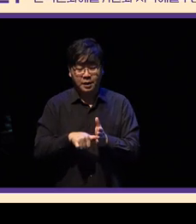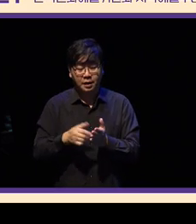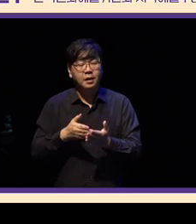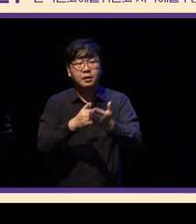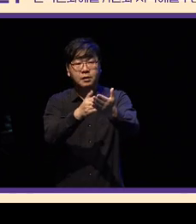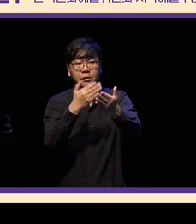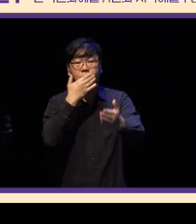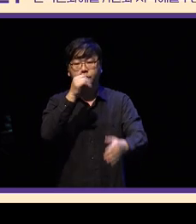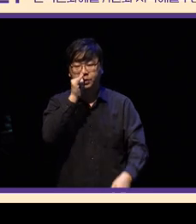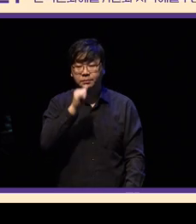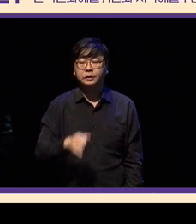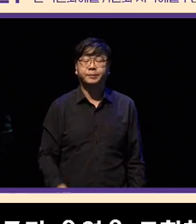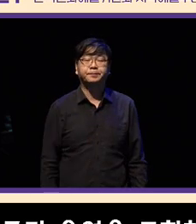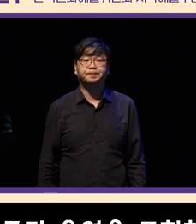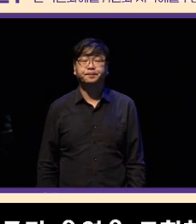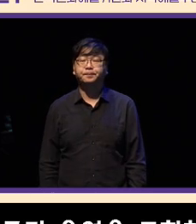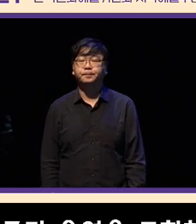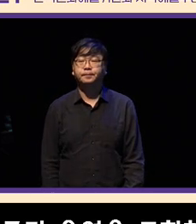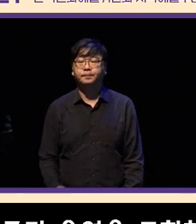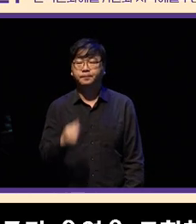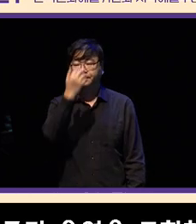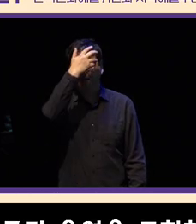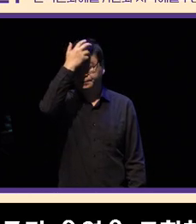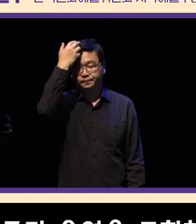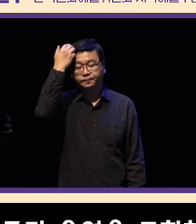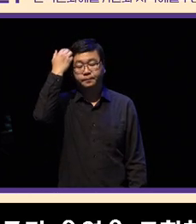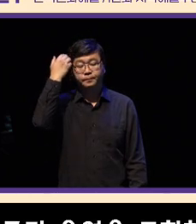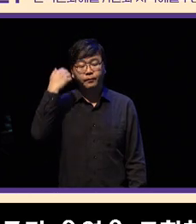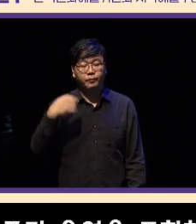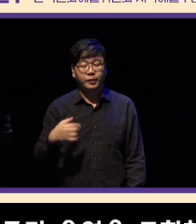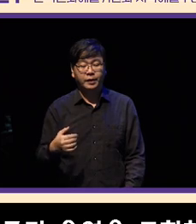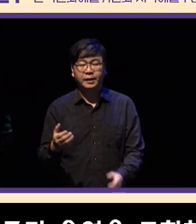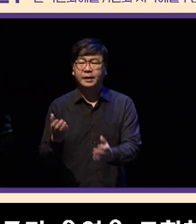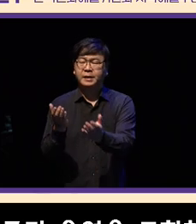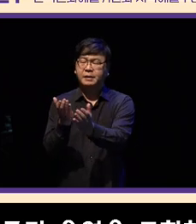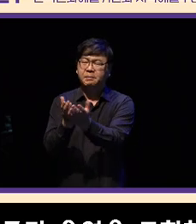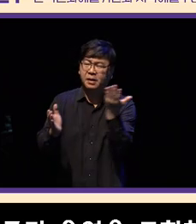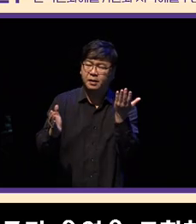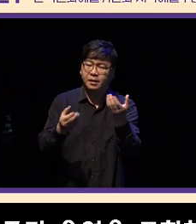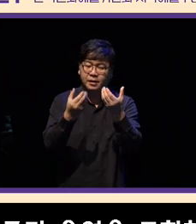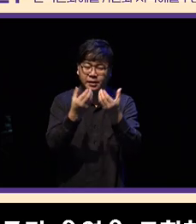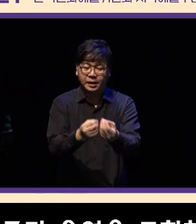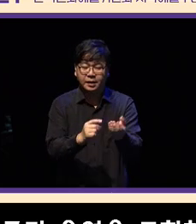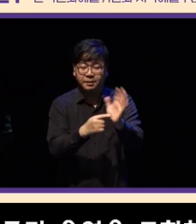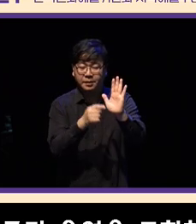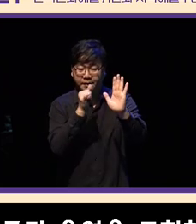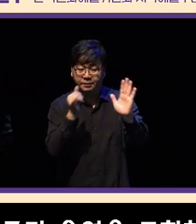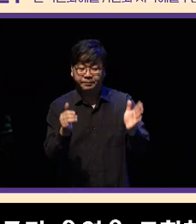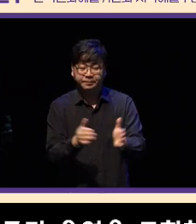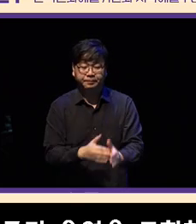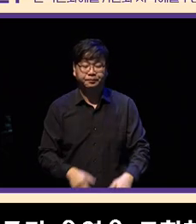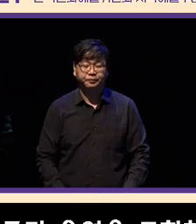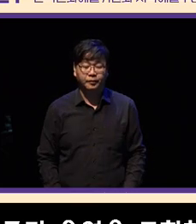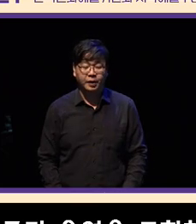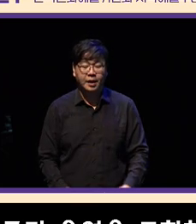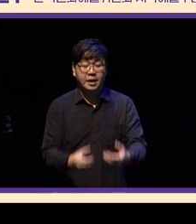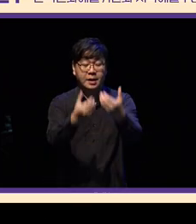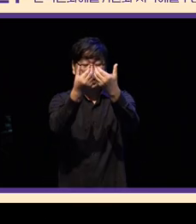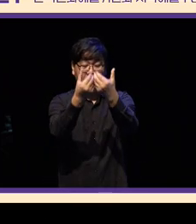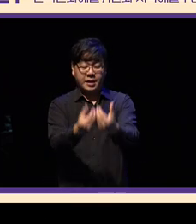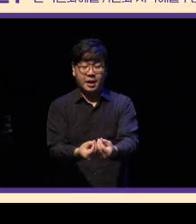공간, 이런 부분들이 되실 것 같습니다. 부적격자는 아까 동일하게 보시면 되고요. 그래서 저희가 예시로